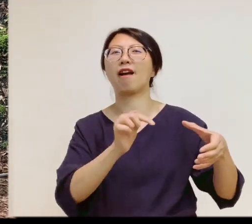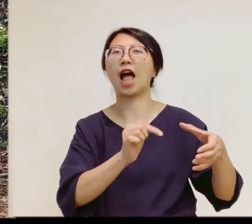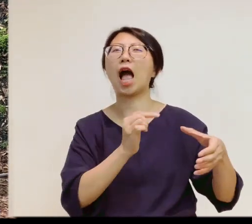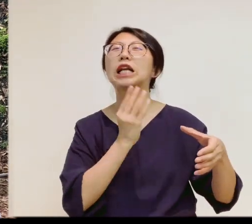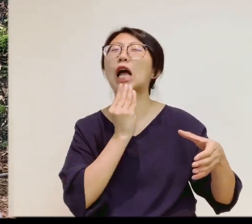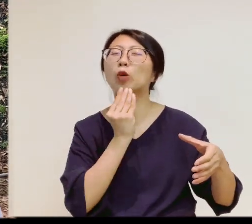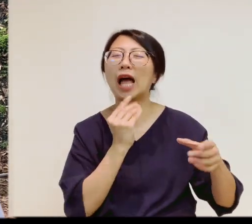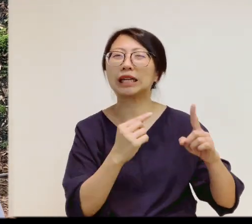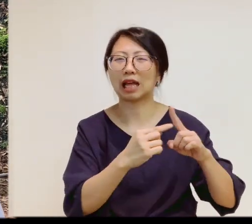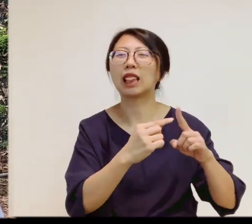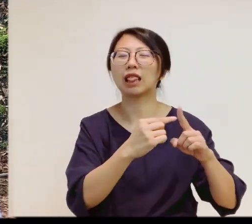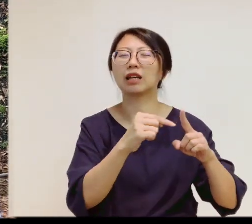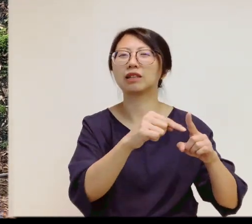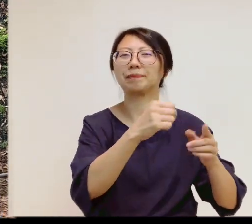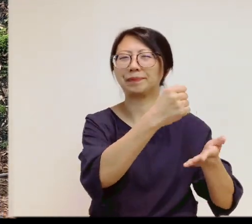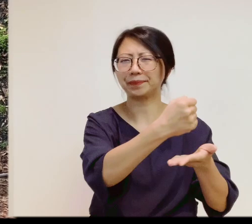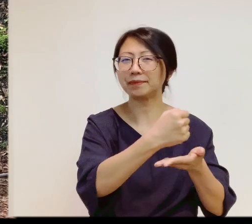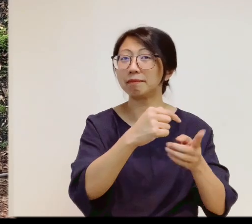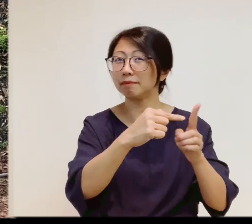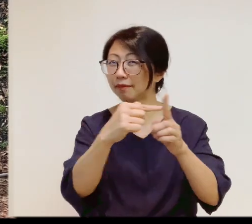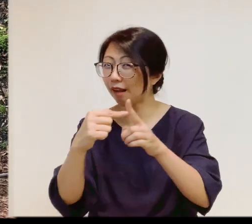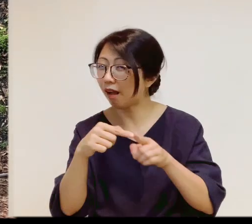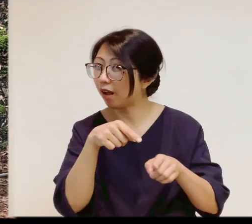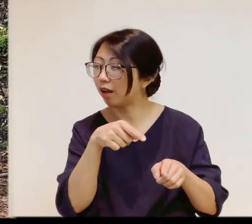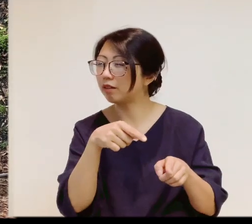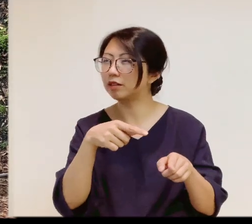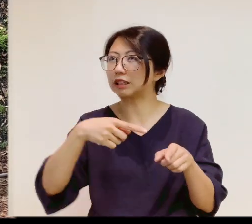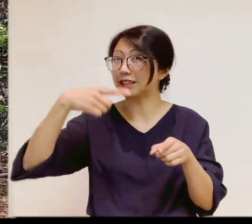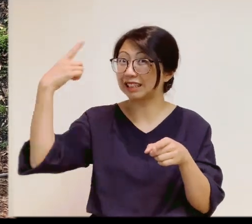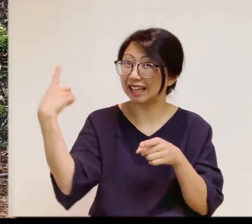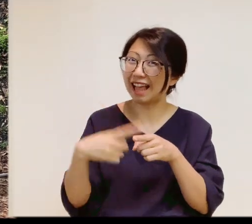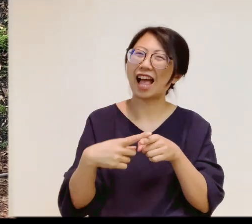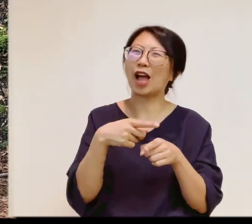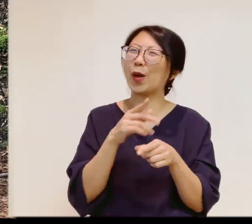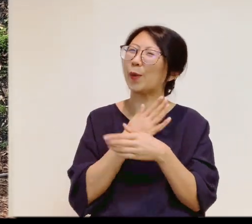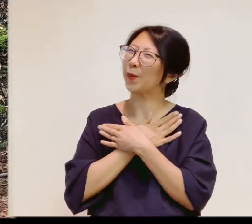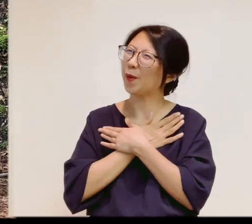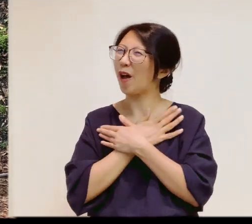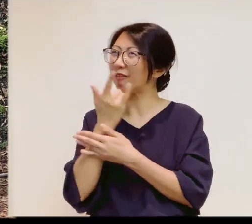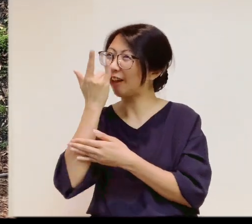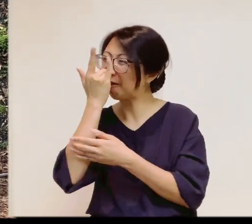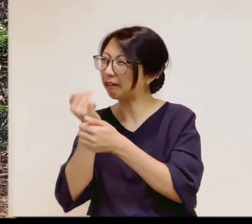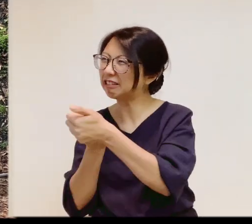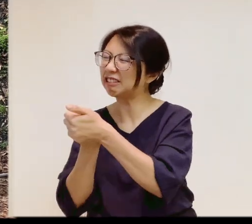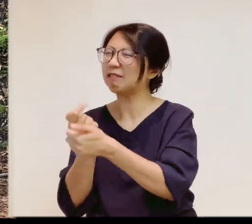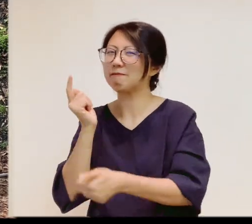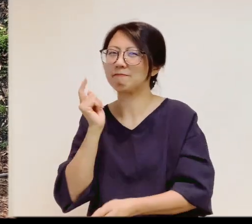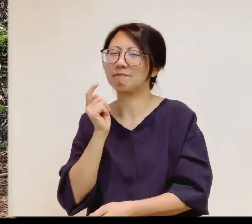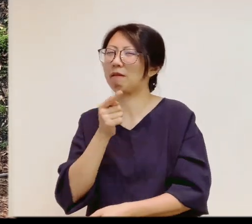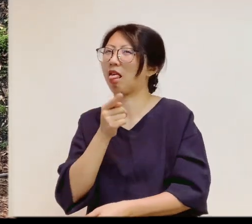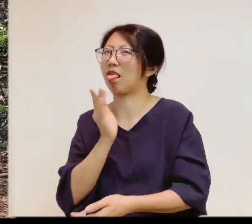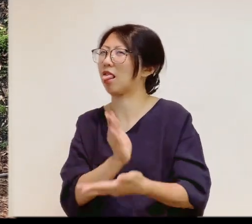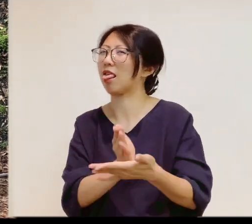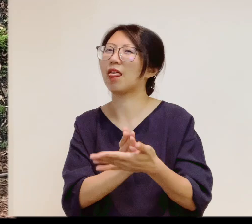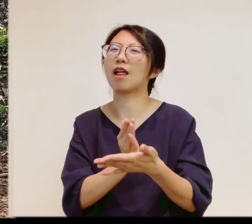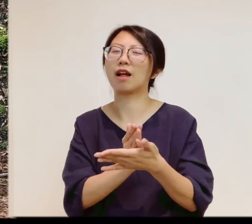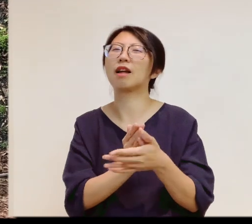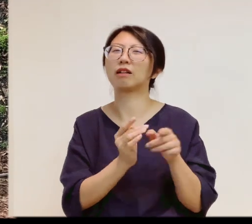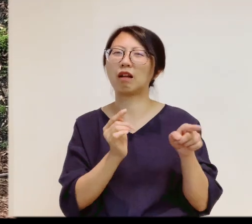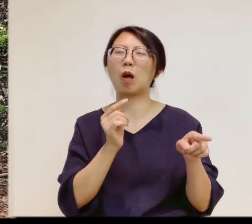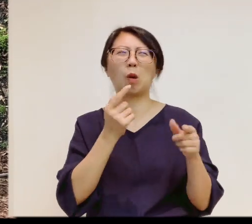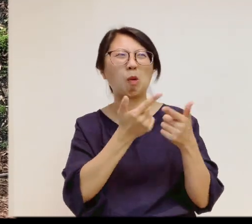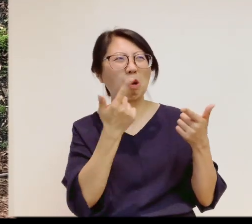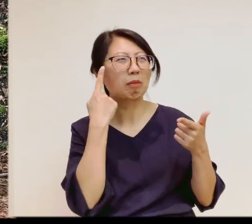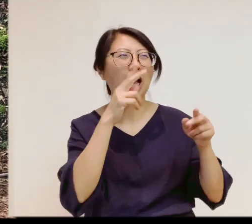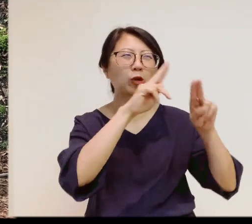嗰啲嘅猶太人咧，其實從來都是在樹咧，係即係唔係真真正正咧係愛護呢個德國嘅。